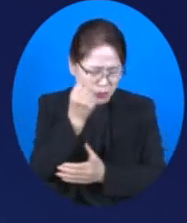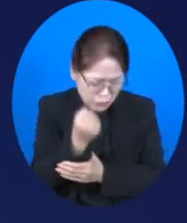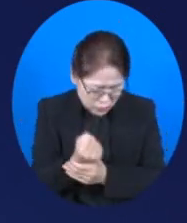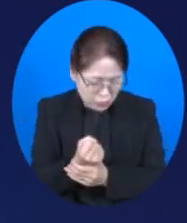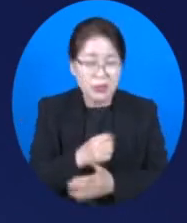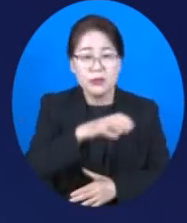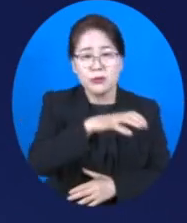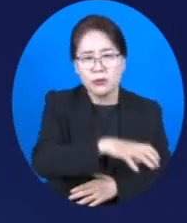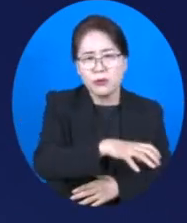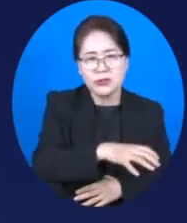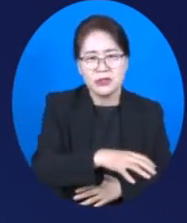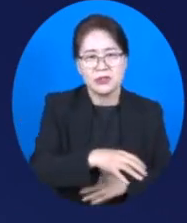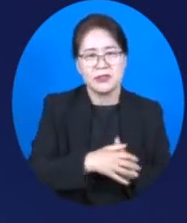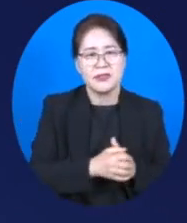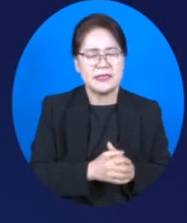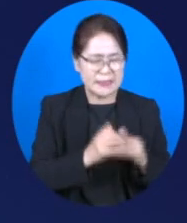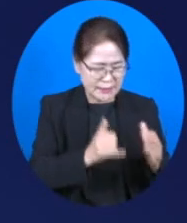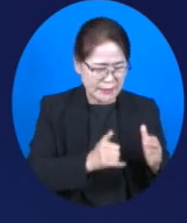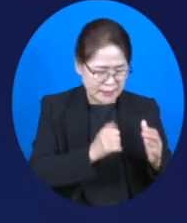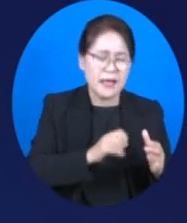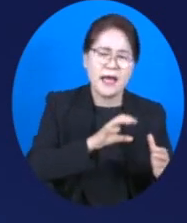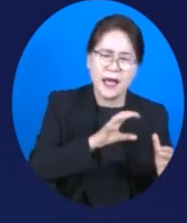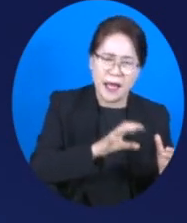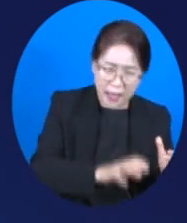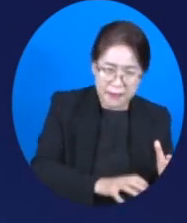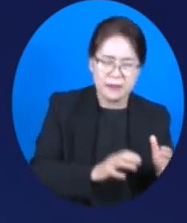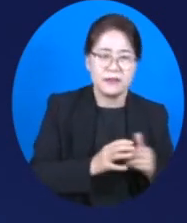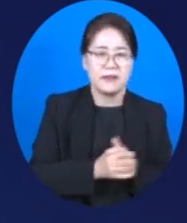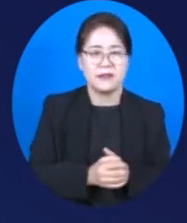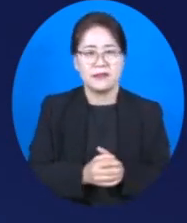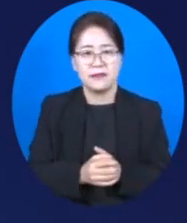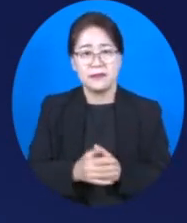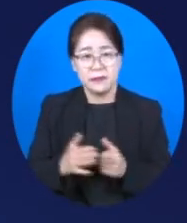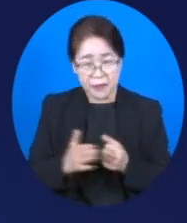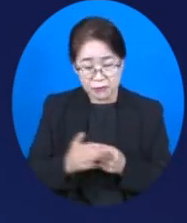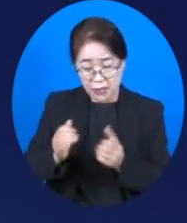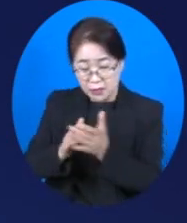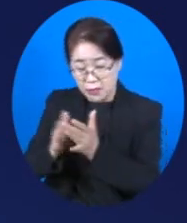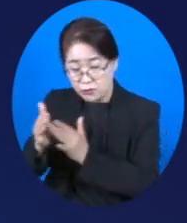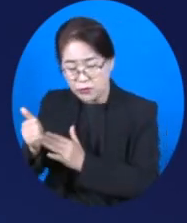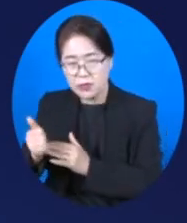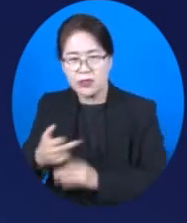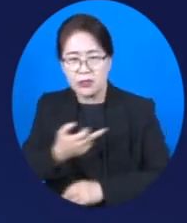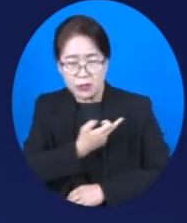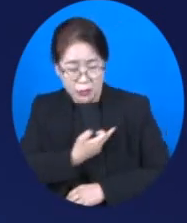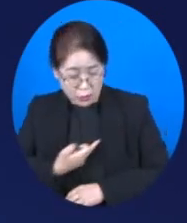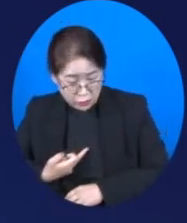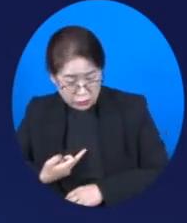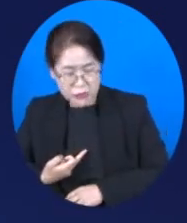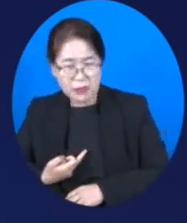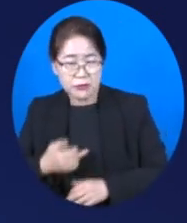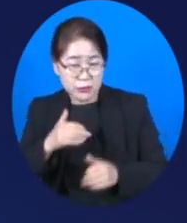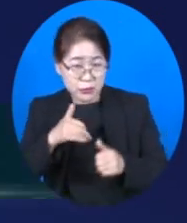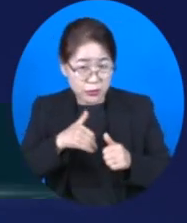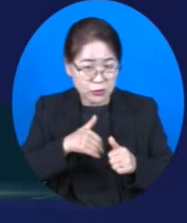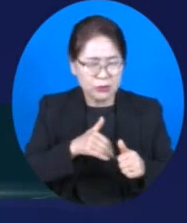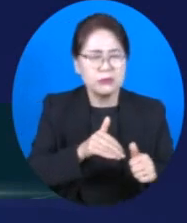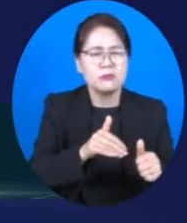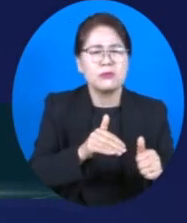부패한 곳이 바로 이 세상입니다. 그래서 예수님은요, 열두 제자를